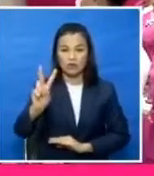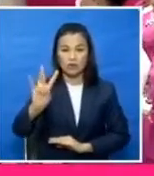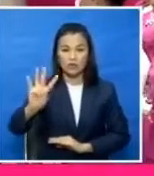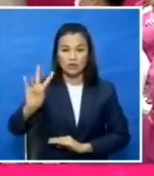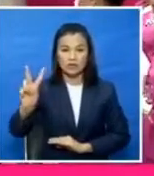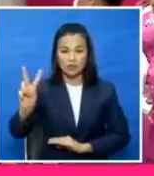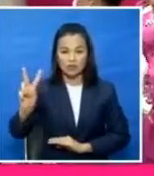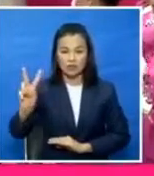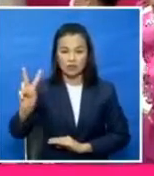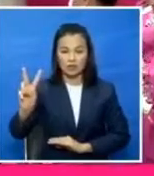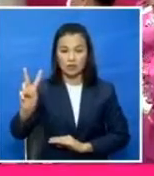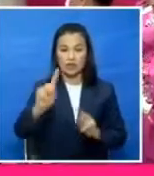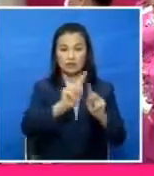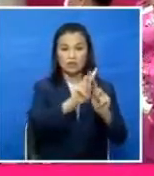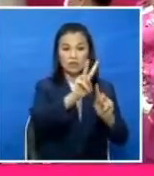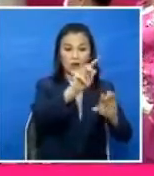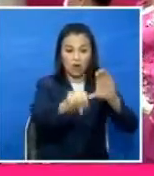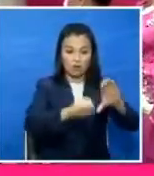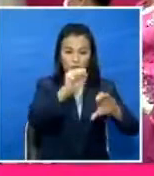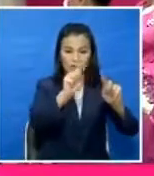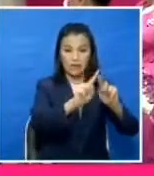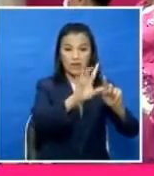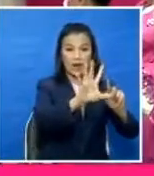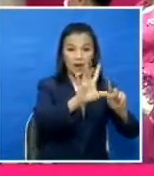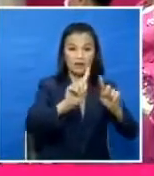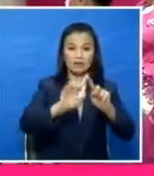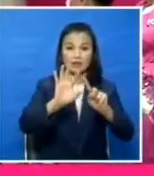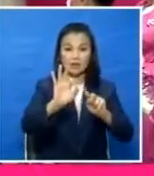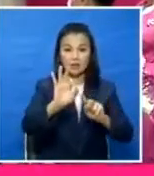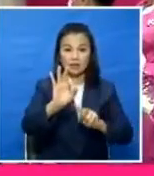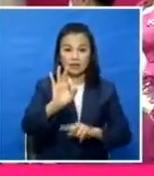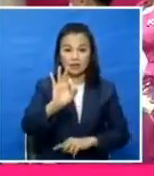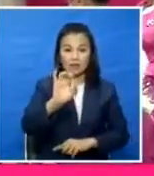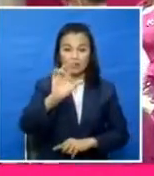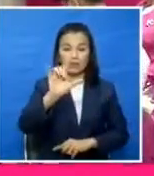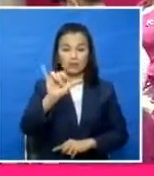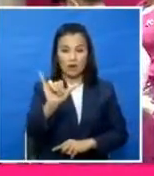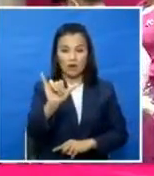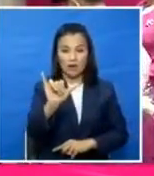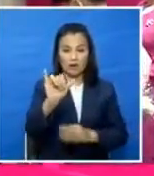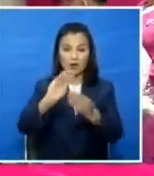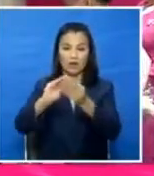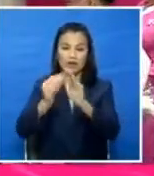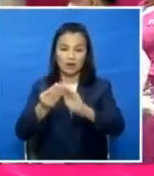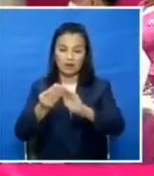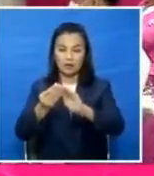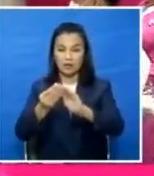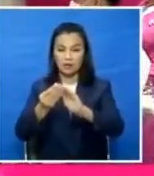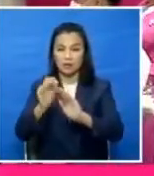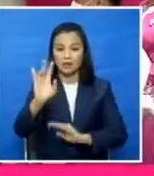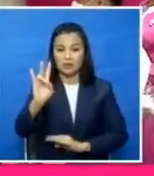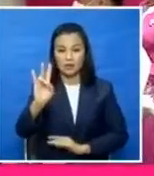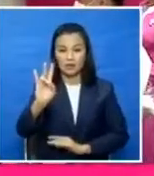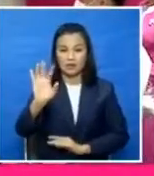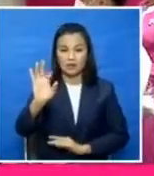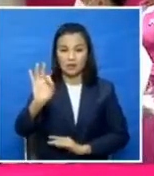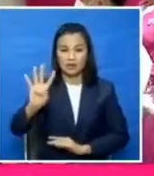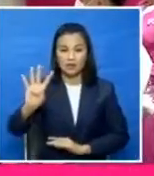7946242อันดับที่2หมุนครั้งที่5งวดที่9หมุนอักษร Y เลขที่ออก